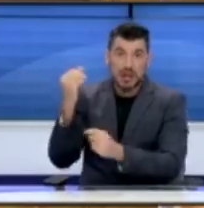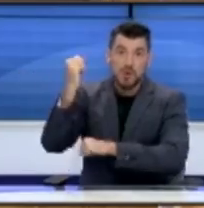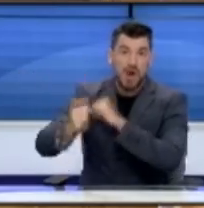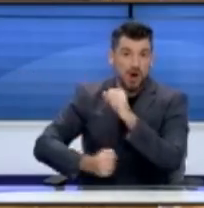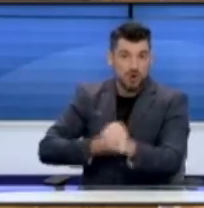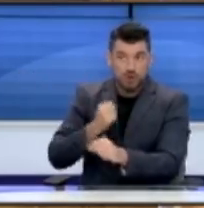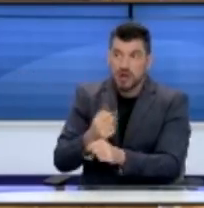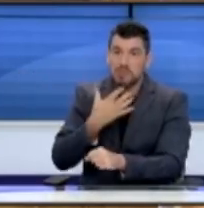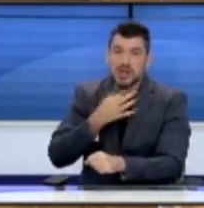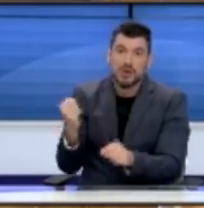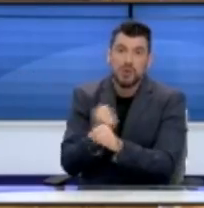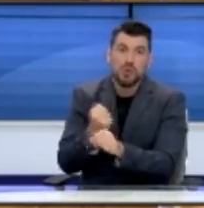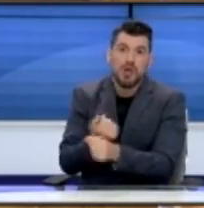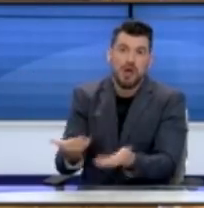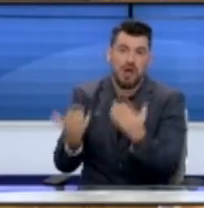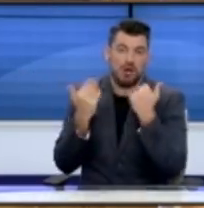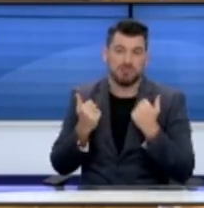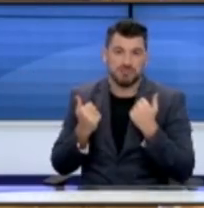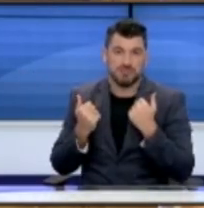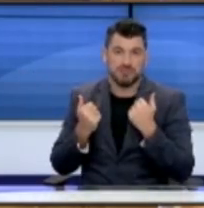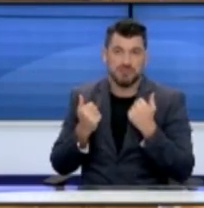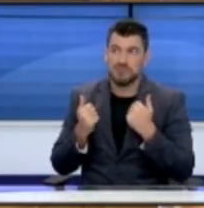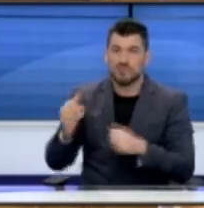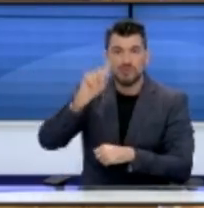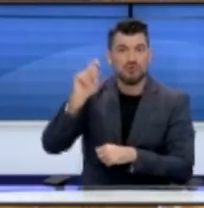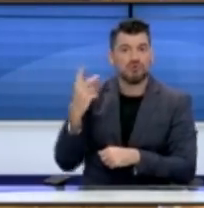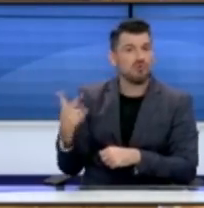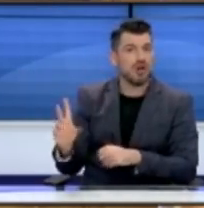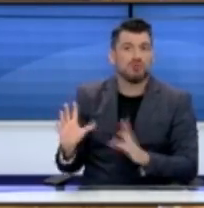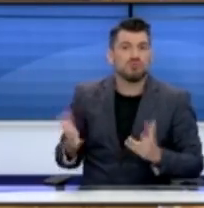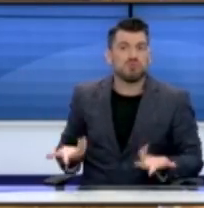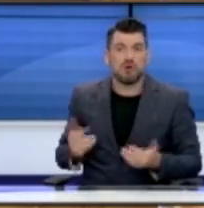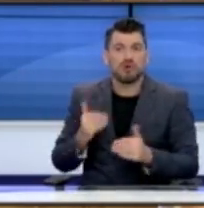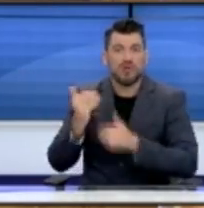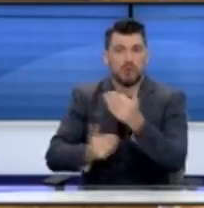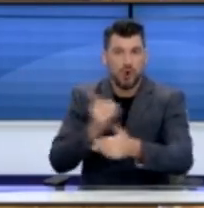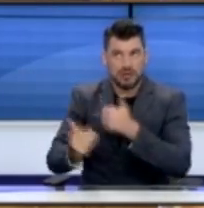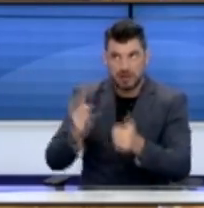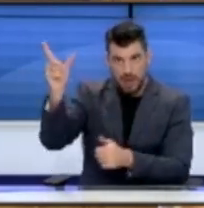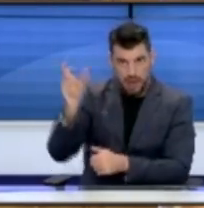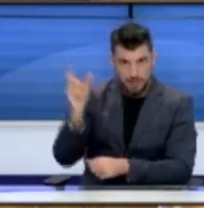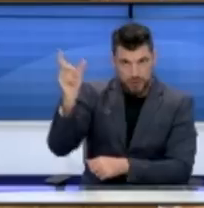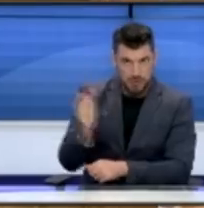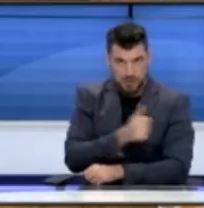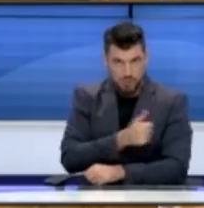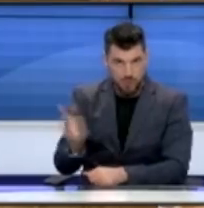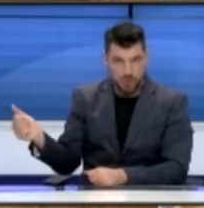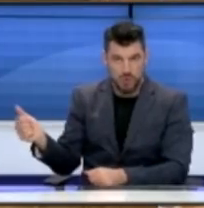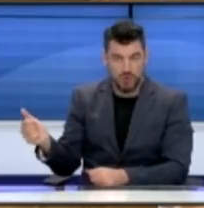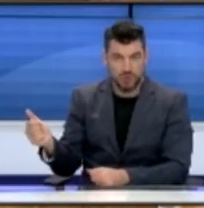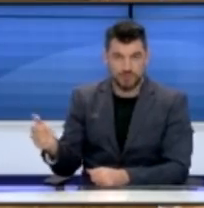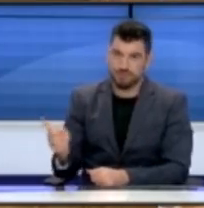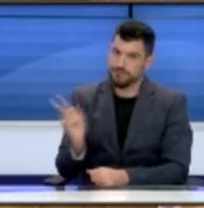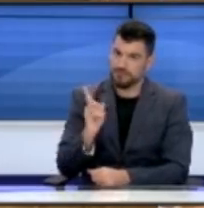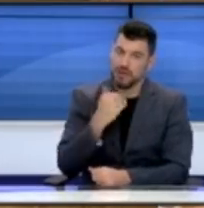ποσότητες ρητίνης, μελιού, δεν μπορεί να καλυφθεί η ζωή τους με τα επιδόματα, τα οποία μάλιστα έχουν και συγκεκριμένο χρονικό